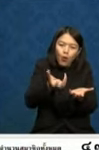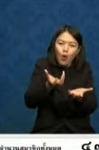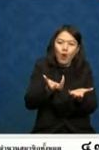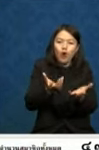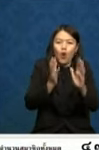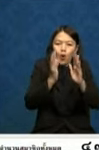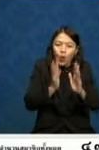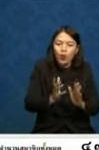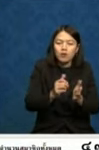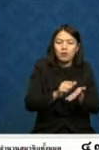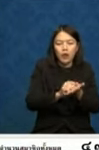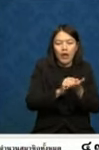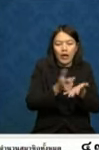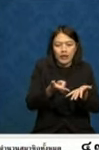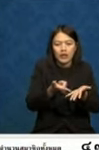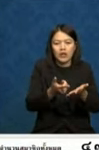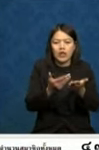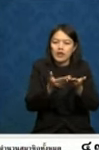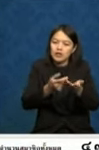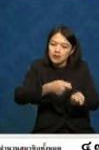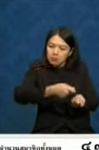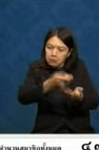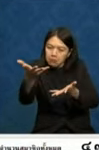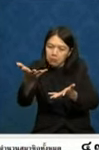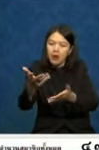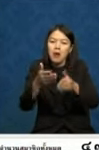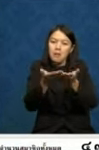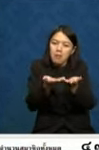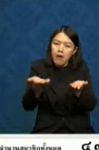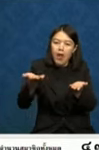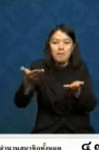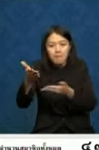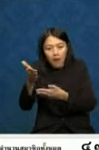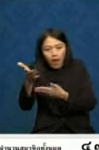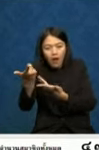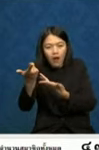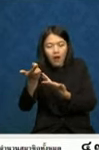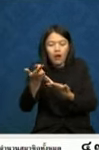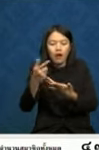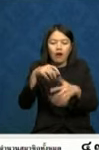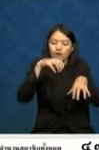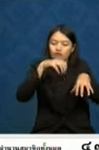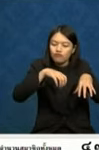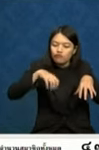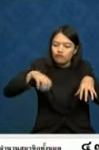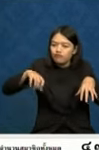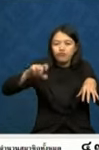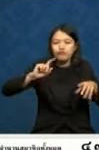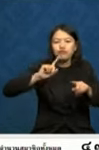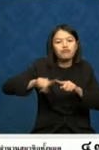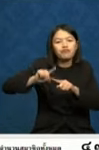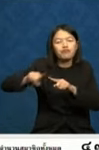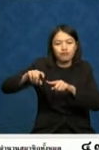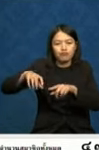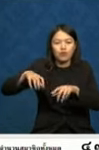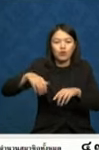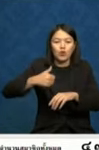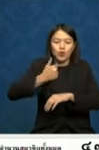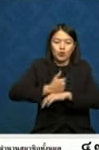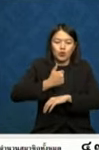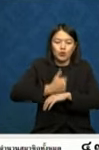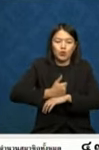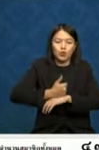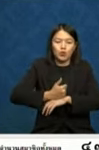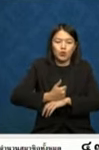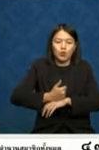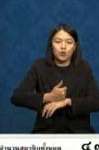สารท่าเทียบเรือประมงกิจการแพปลาและพื้นที่สถานที่ตามที่ผู้อำนวยการศูนย์อำนวยการรักษ